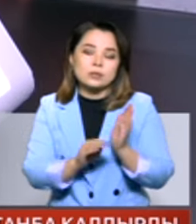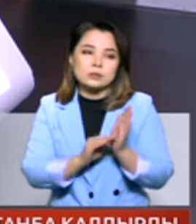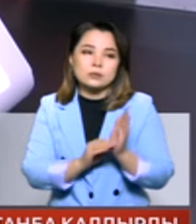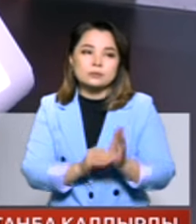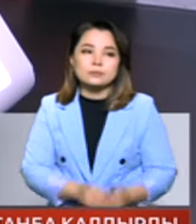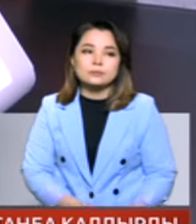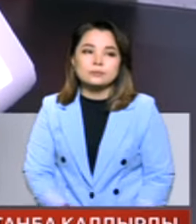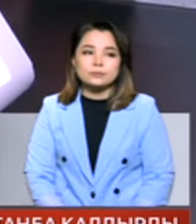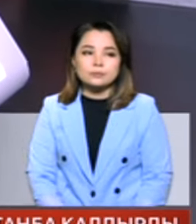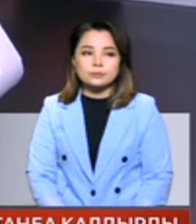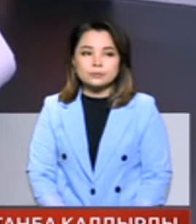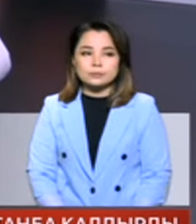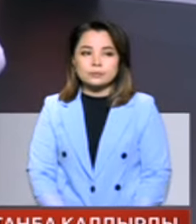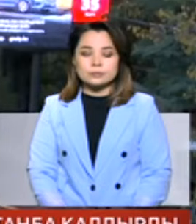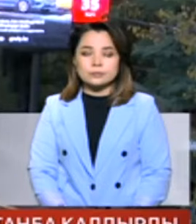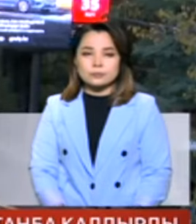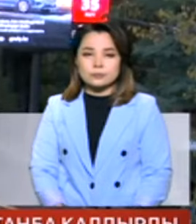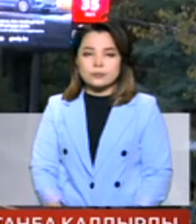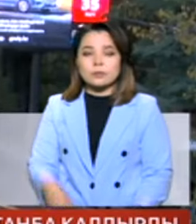біліп қайтты.